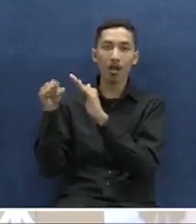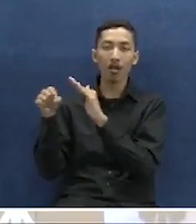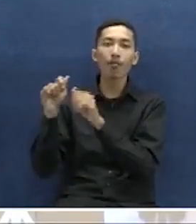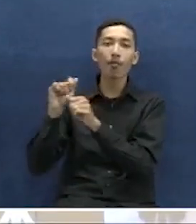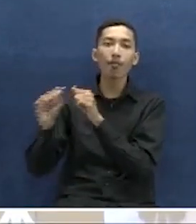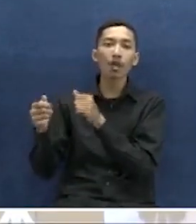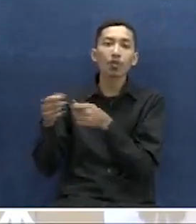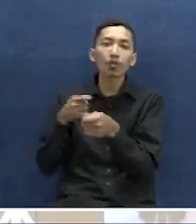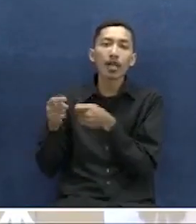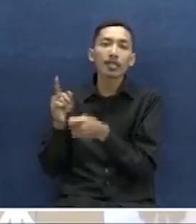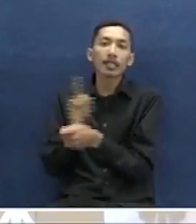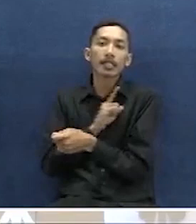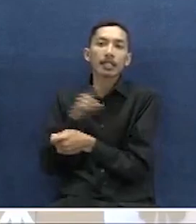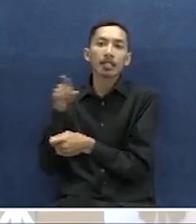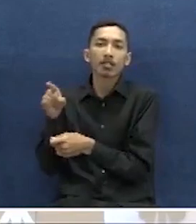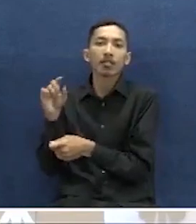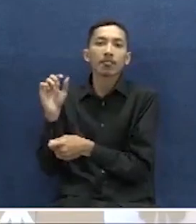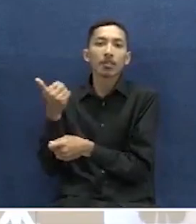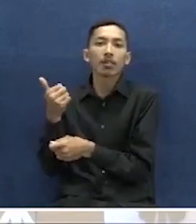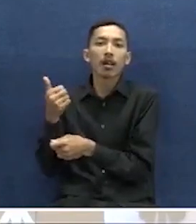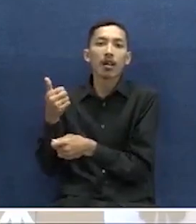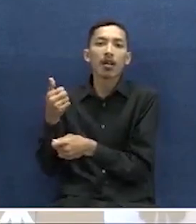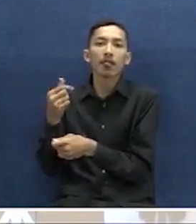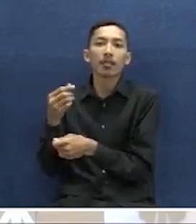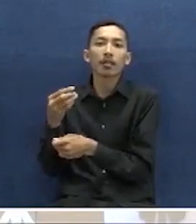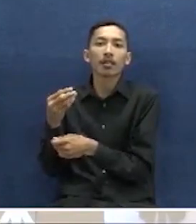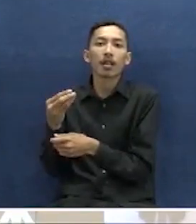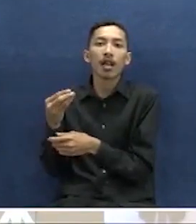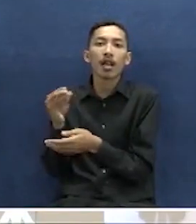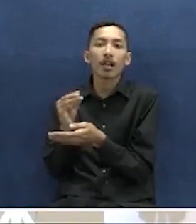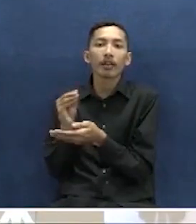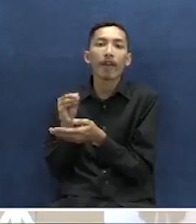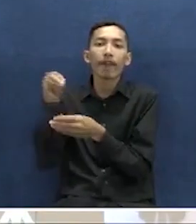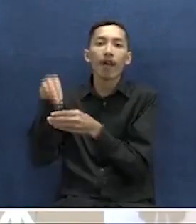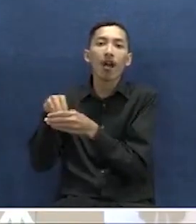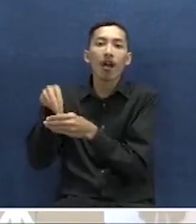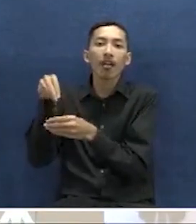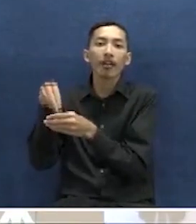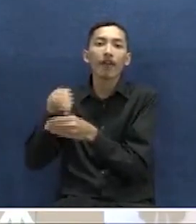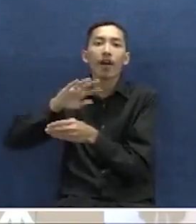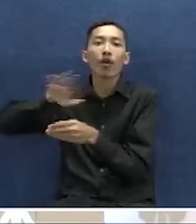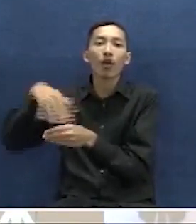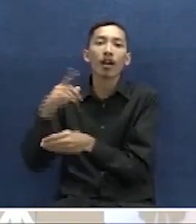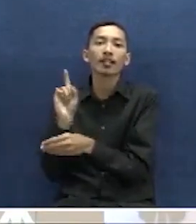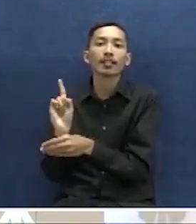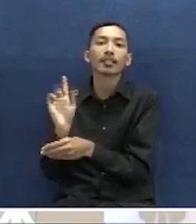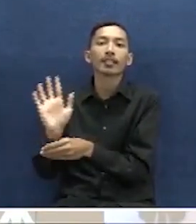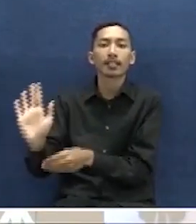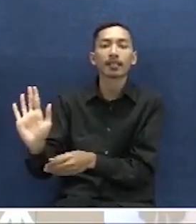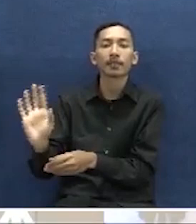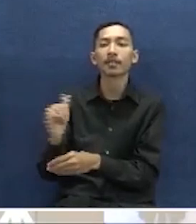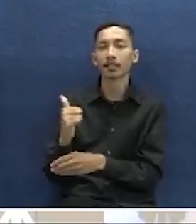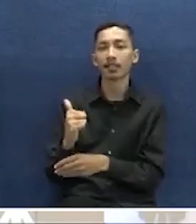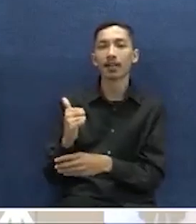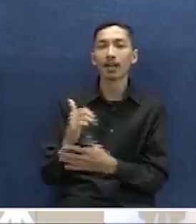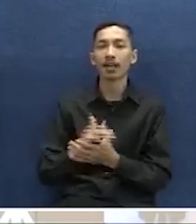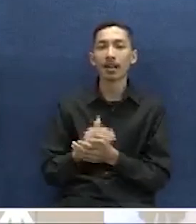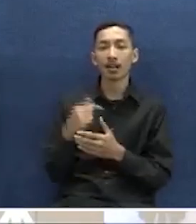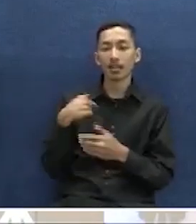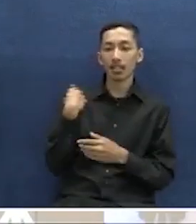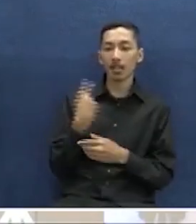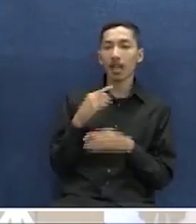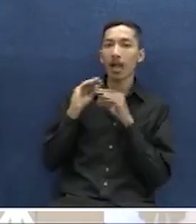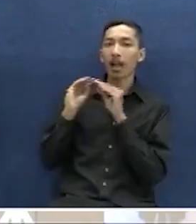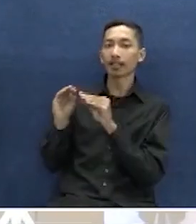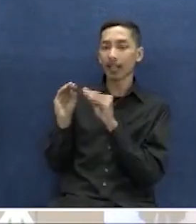Bersyukur kepada allah karena kemampuan ini mereka Allah izinkan untuk menafkahi keluarganya saya cuma nyemoting doang Bu itu fungsinya